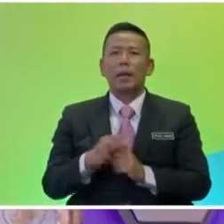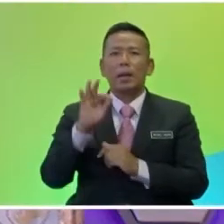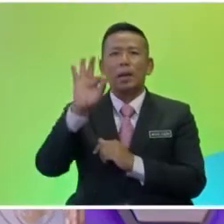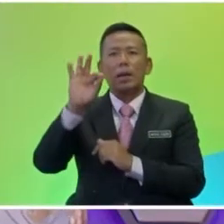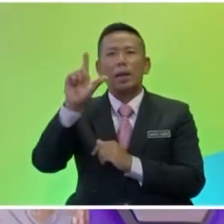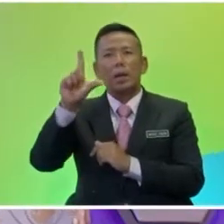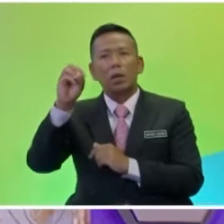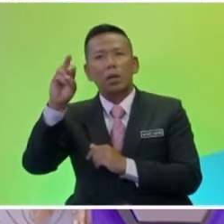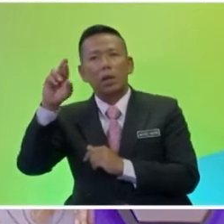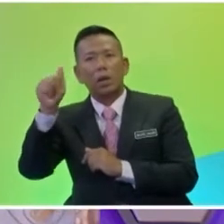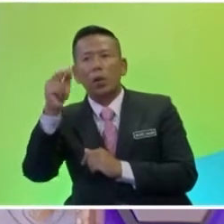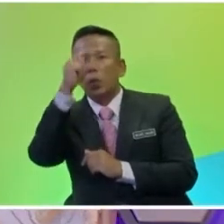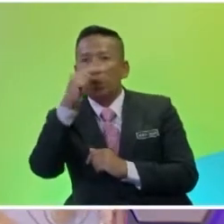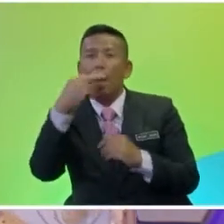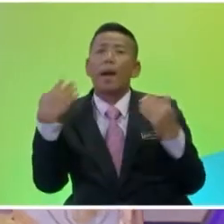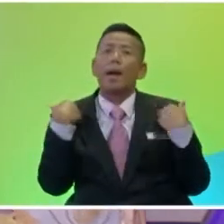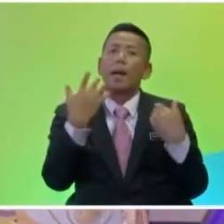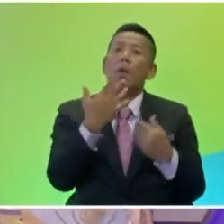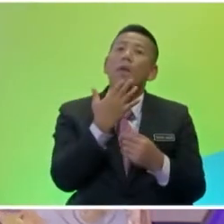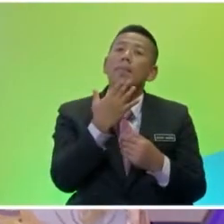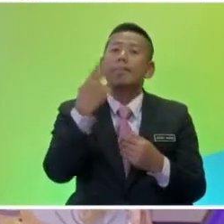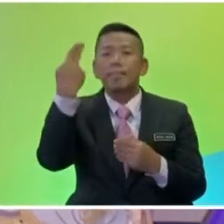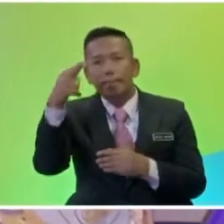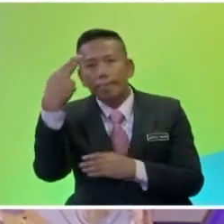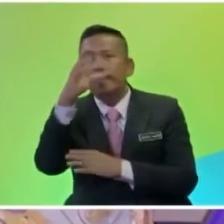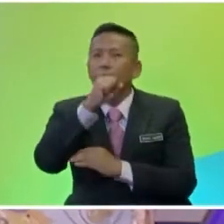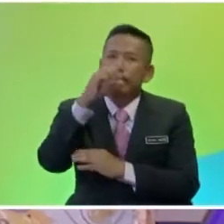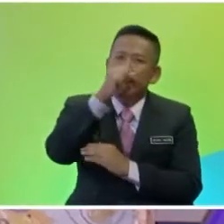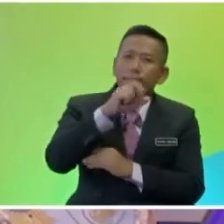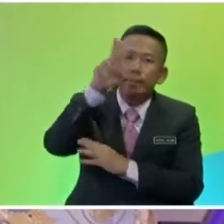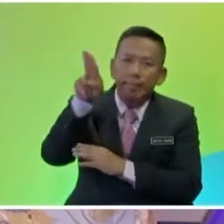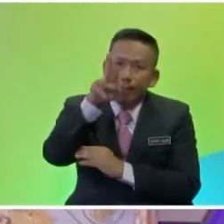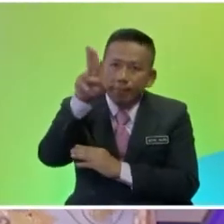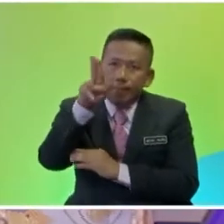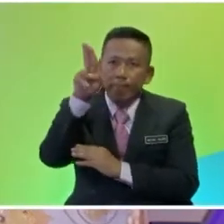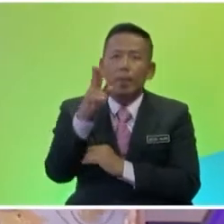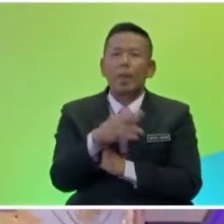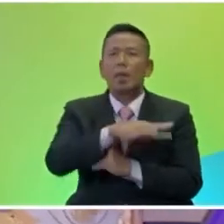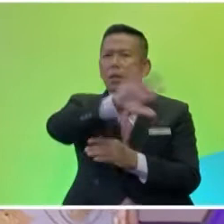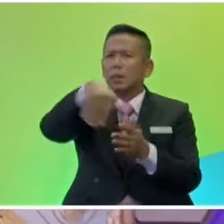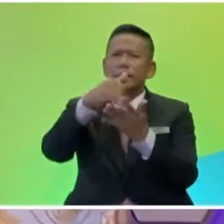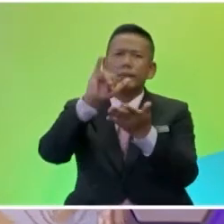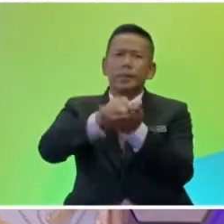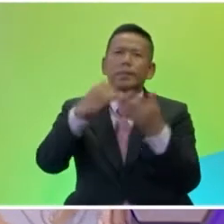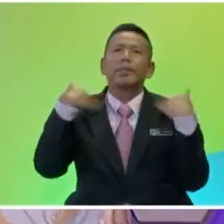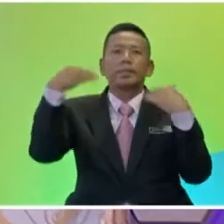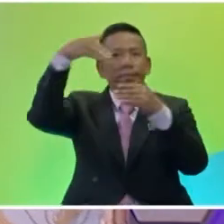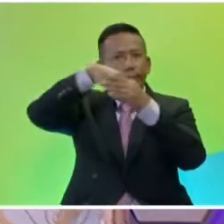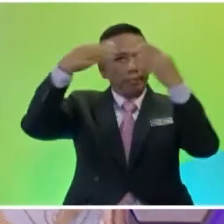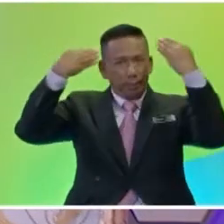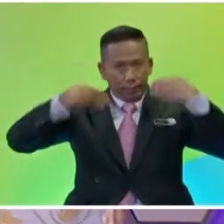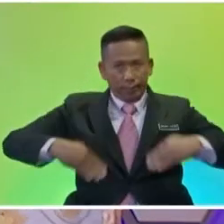normal Apa yang akan melihat tadi tuh ada warna hijau warna orange warna ungu semua itu ada dalam badan kita